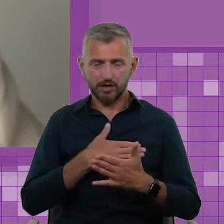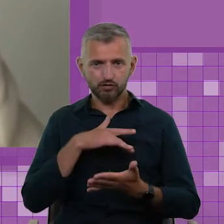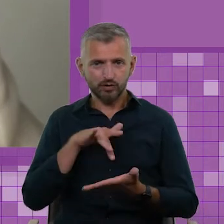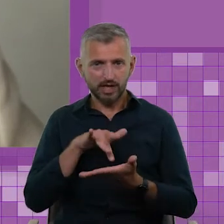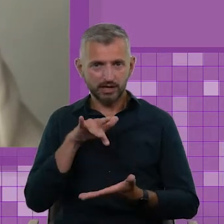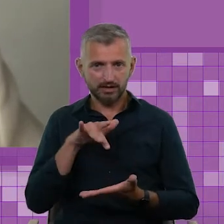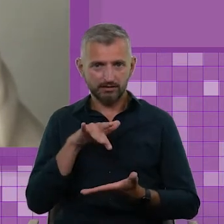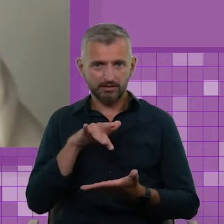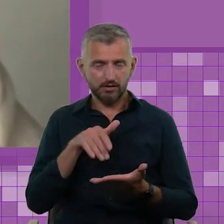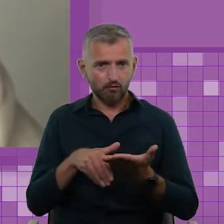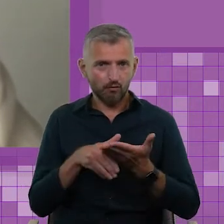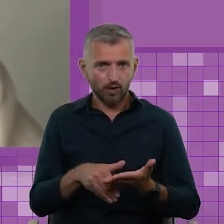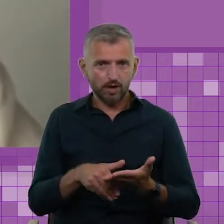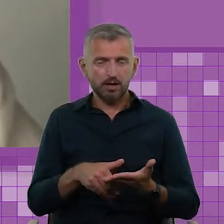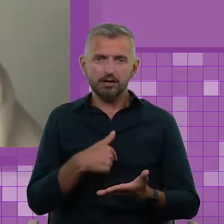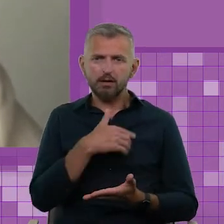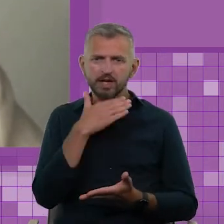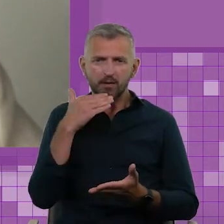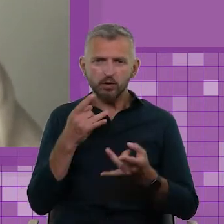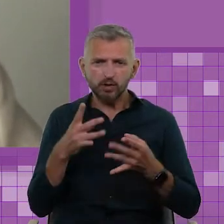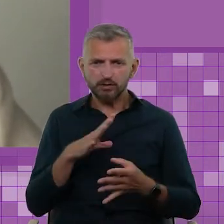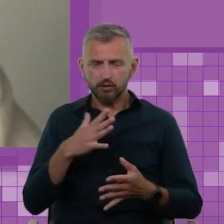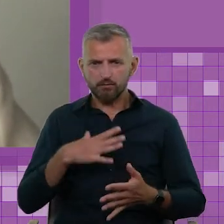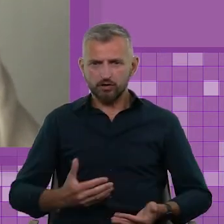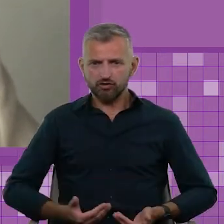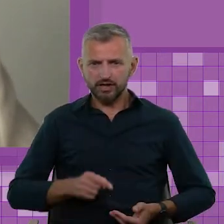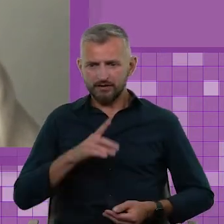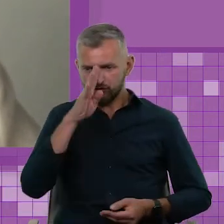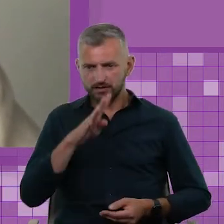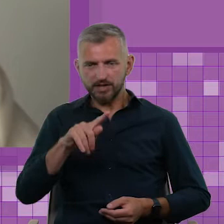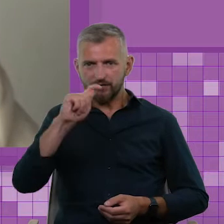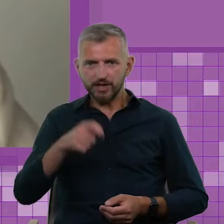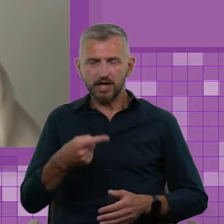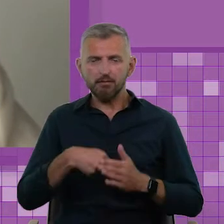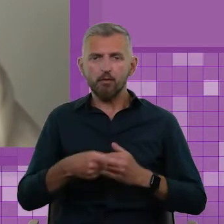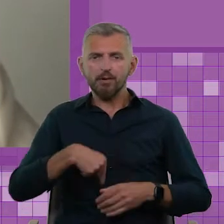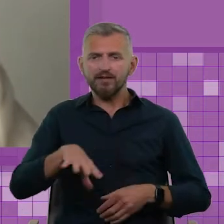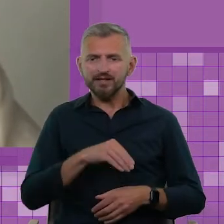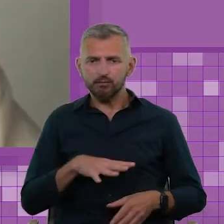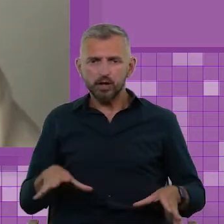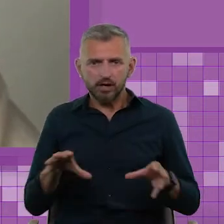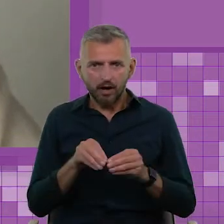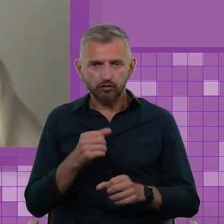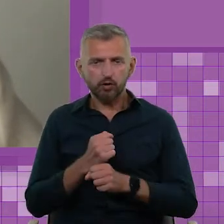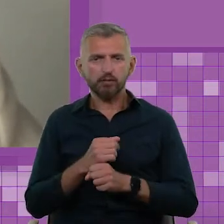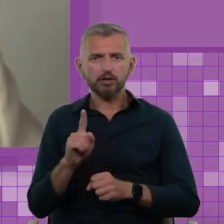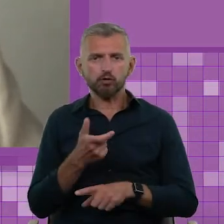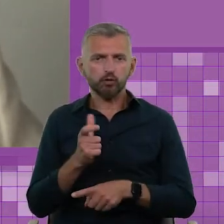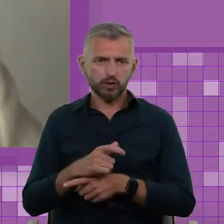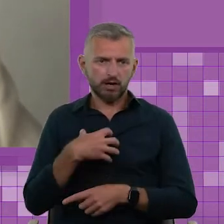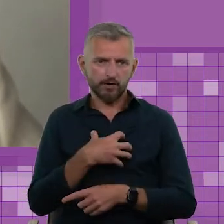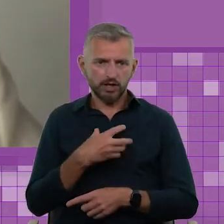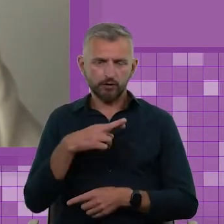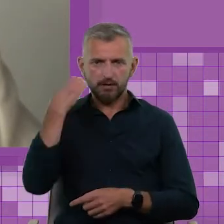що нам набагато простіше було пережити ці 4 місяці війни, бо ми всі були разом, і ми робили щось дуже важливе